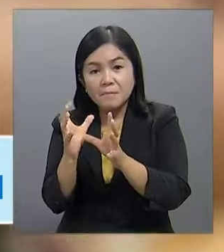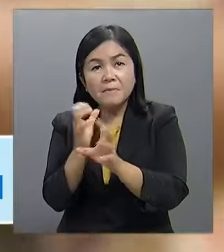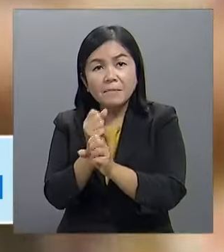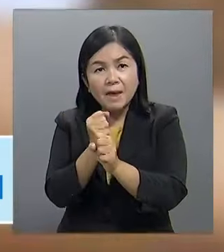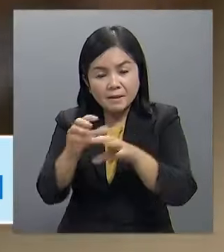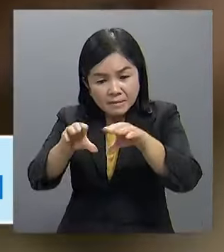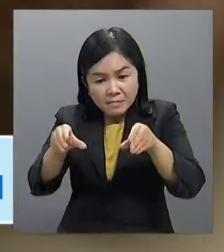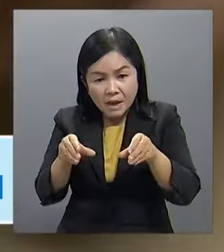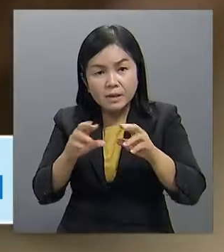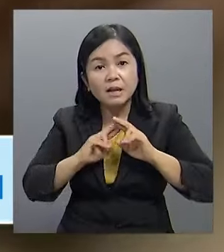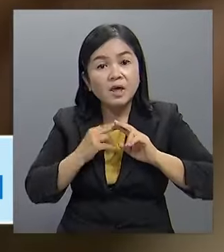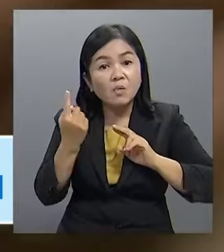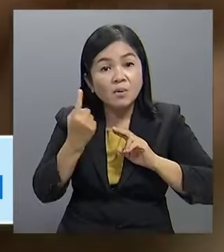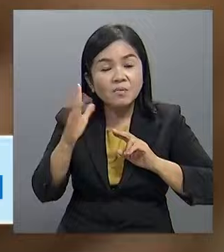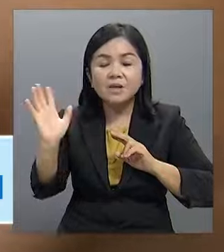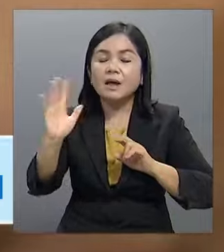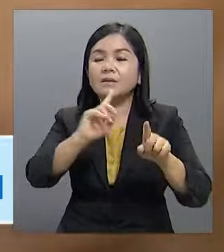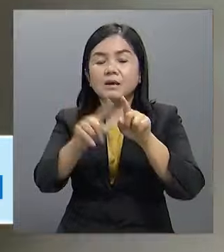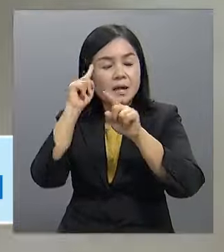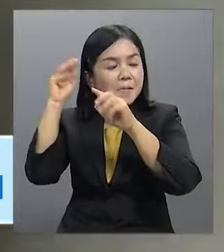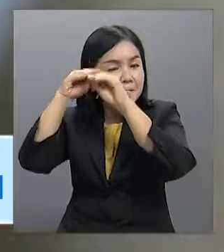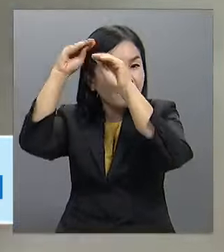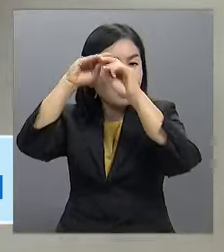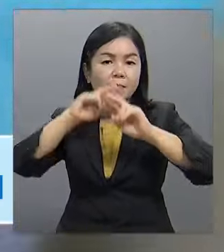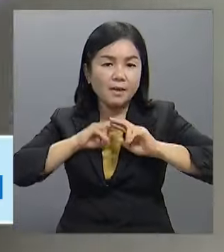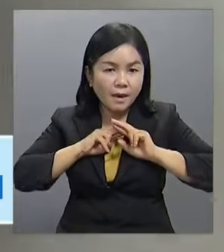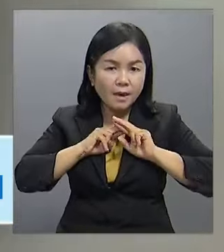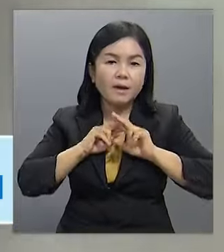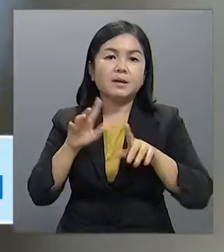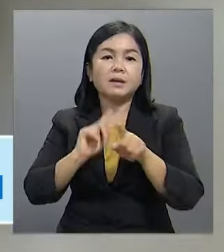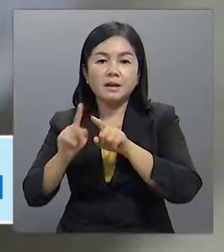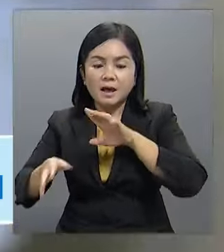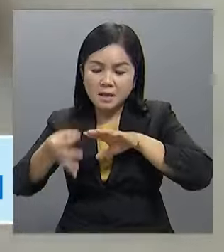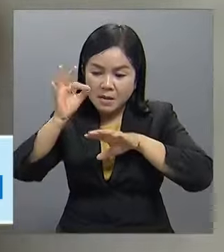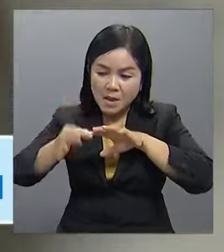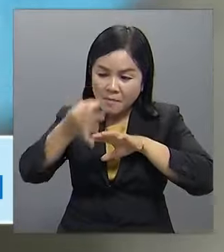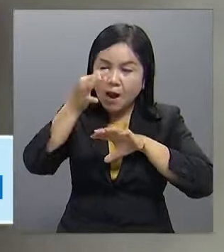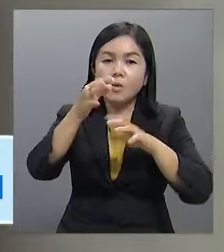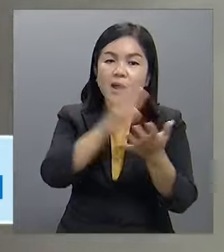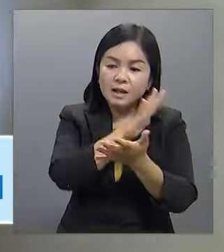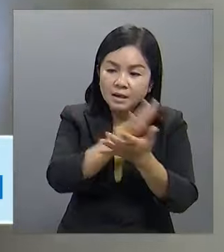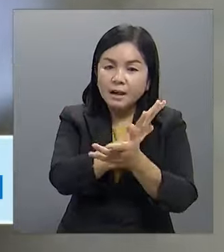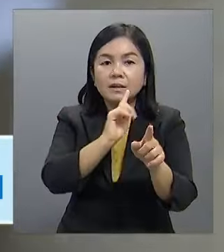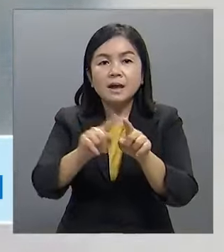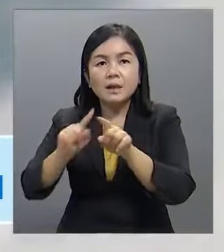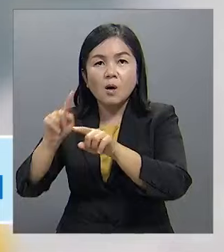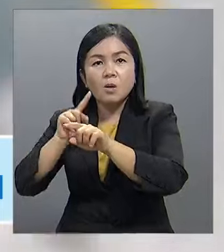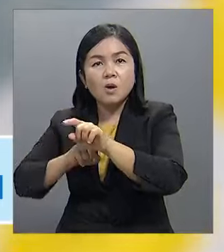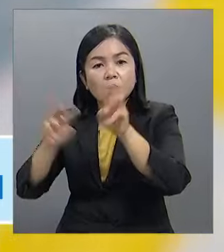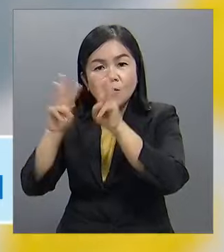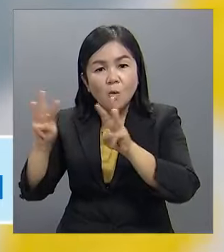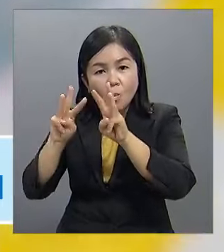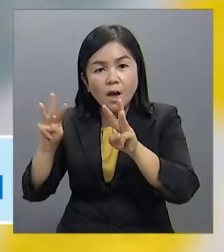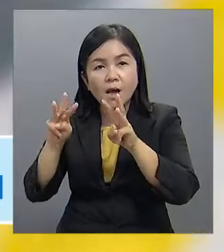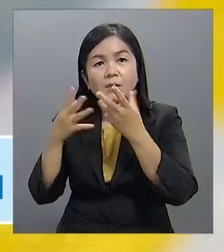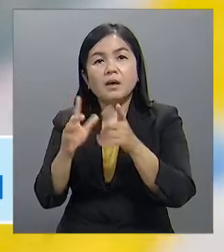าน DIY ทั้งนั้นทั้งงานปักงานกระเป๋างานกระดาษและมีเวลาว่างเนี่ยจะทำชุดอาหารนะคะกระป๋องใส่ของ